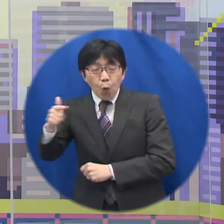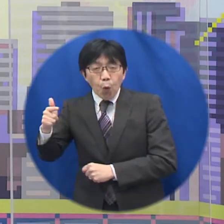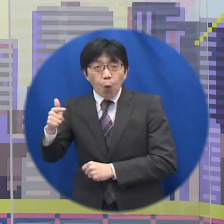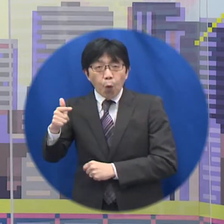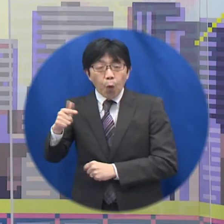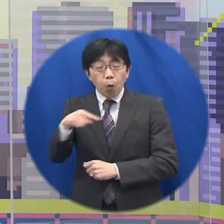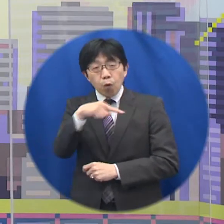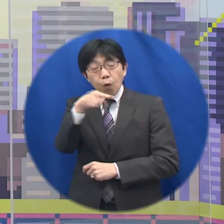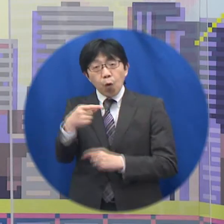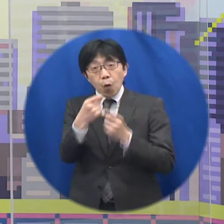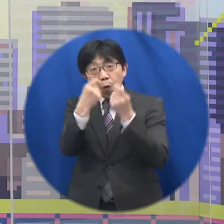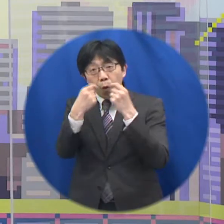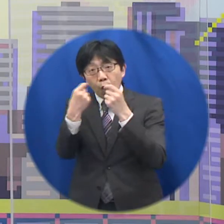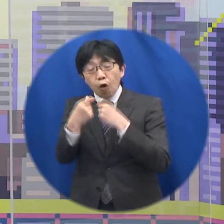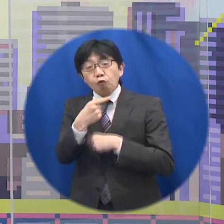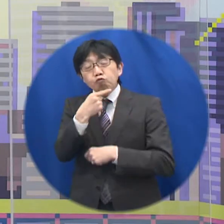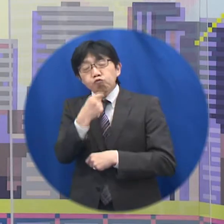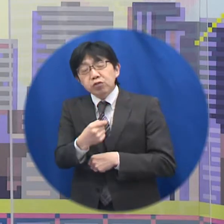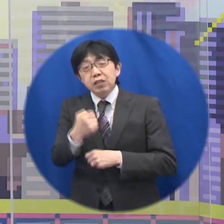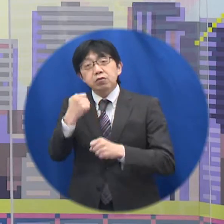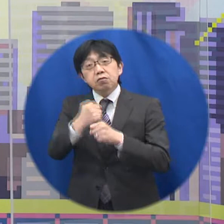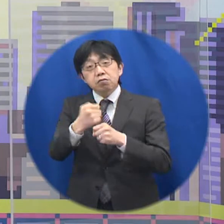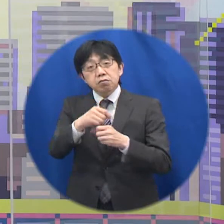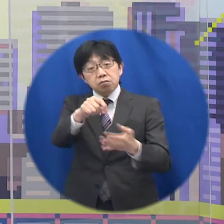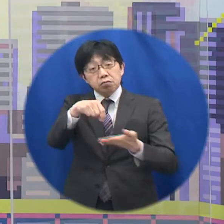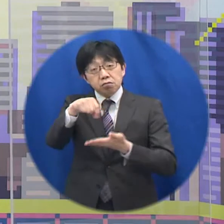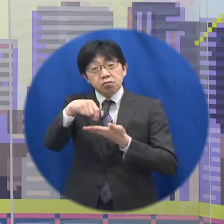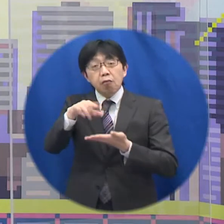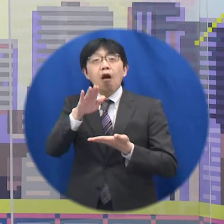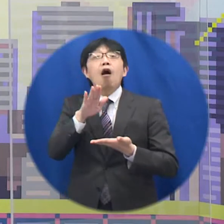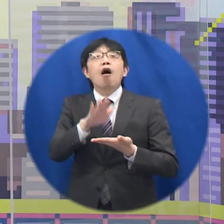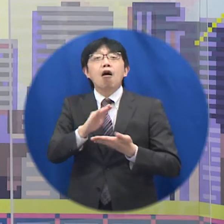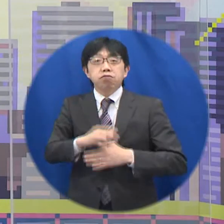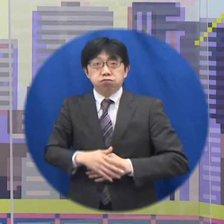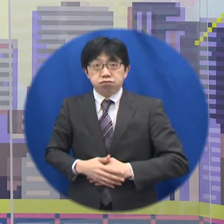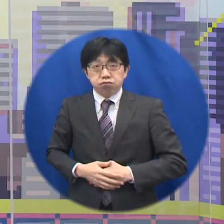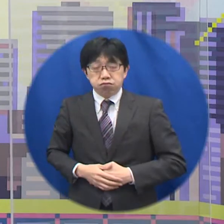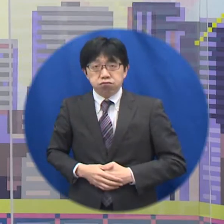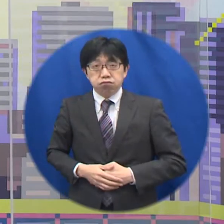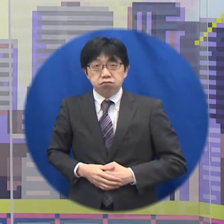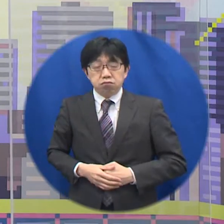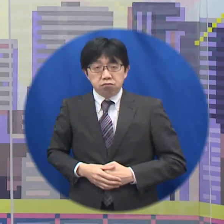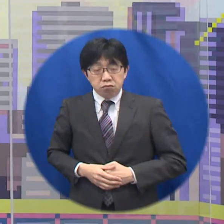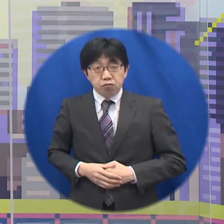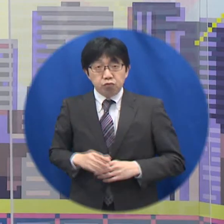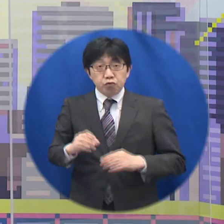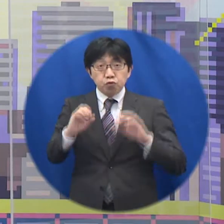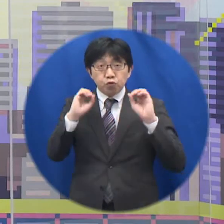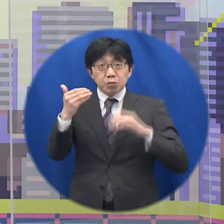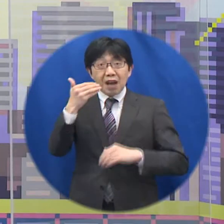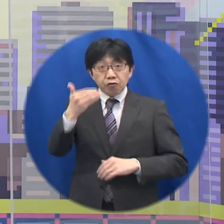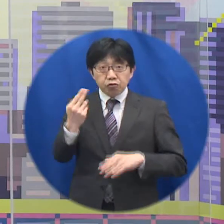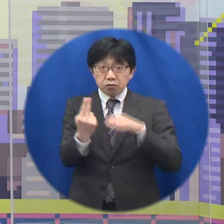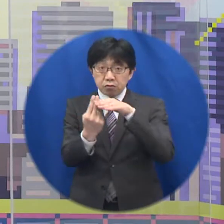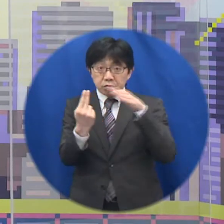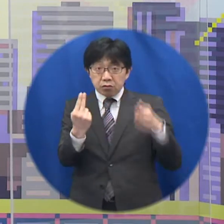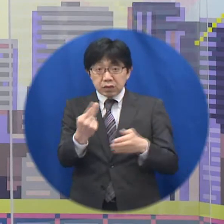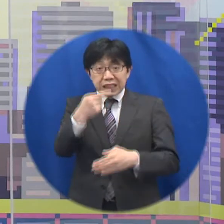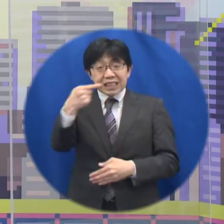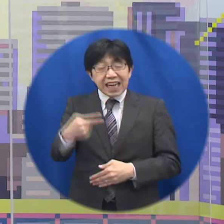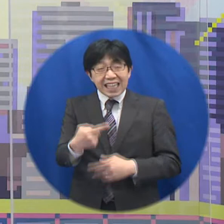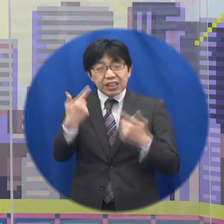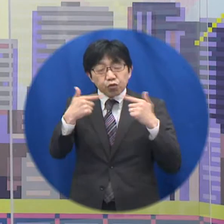性あふれる作品がたくさん出展されています。豊島センタースクエアで開催していまし